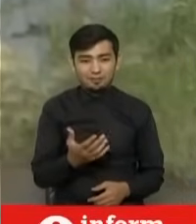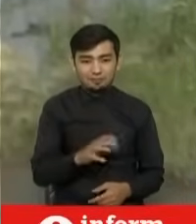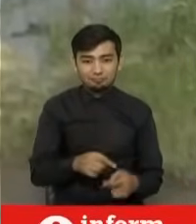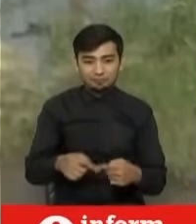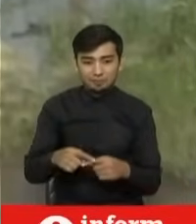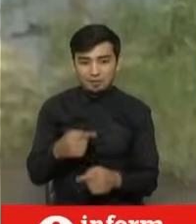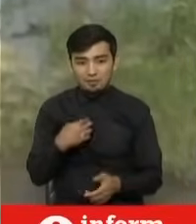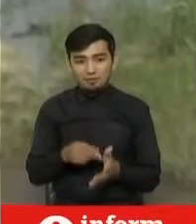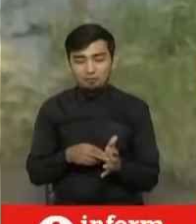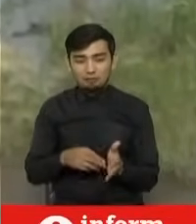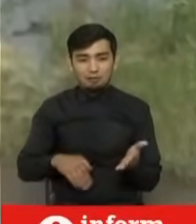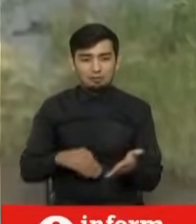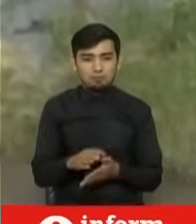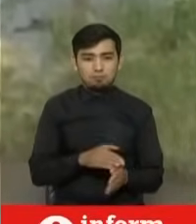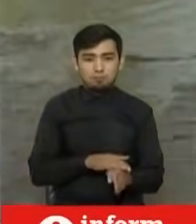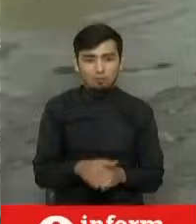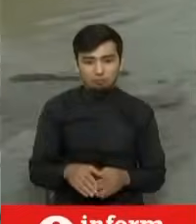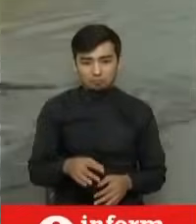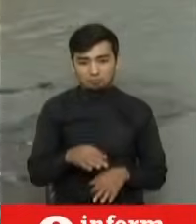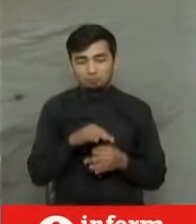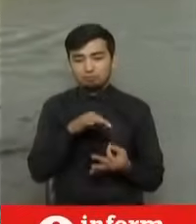они не приходят нам отказ полный